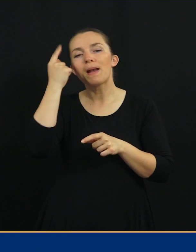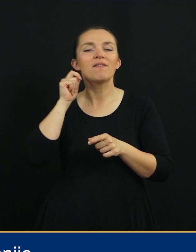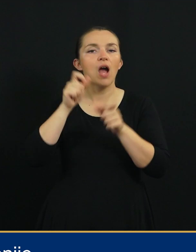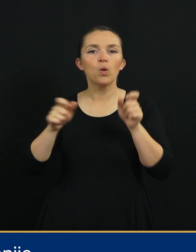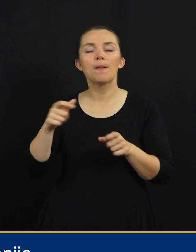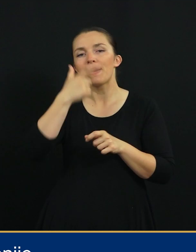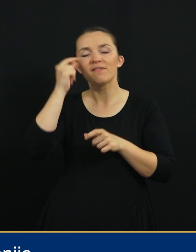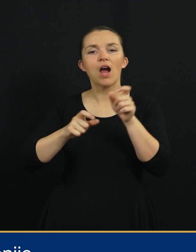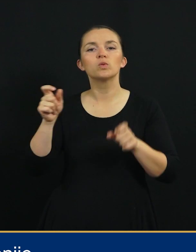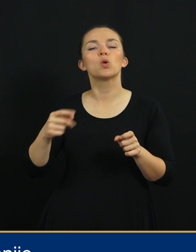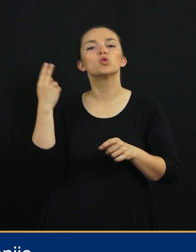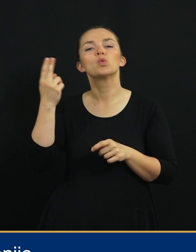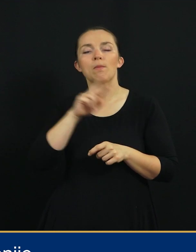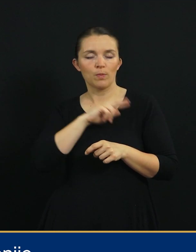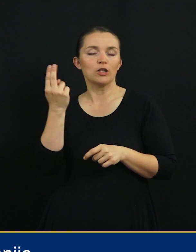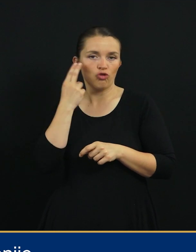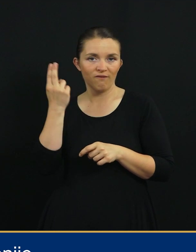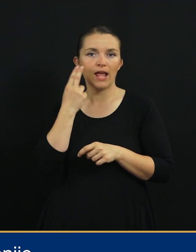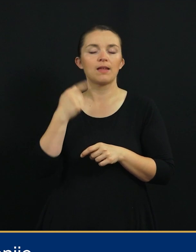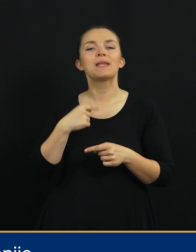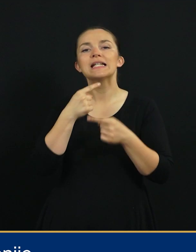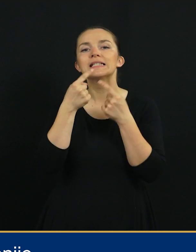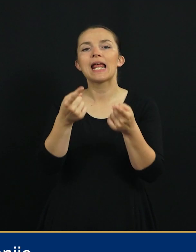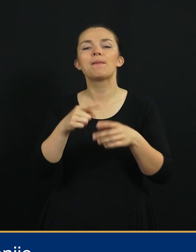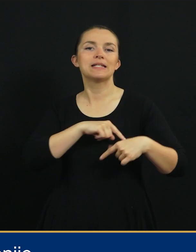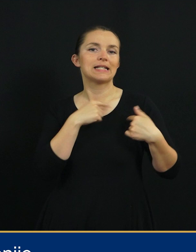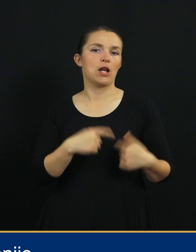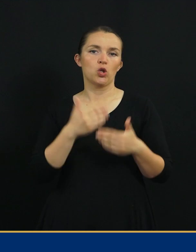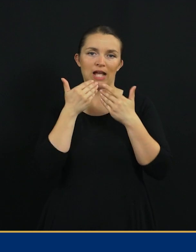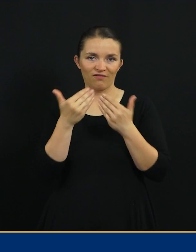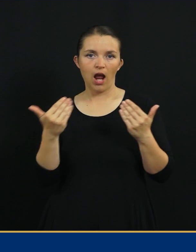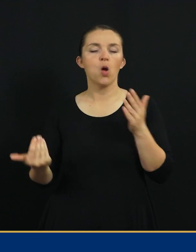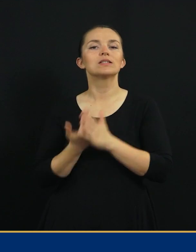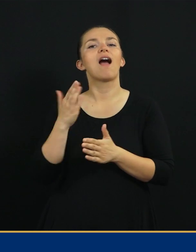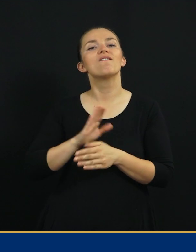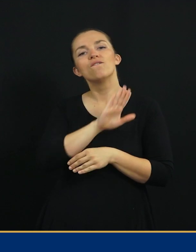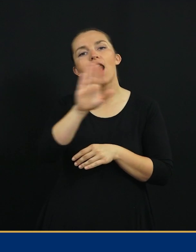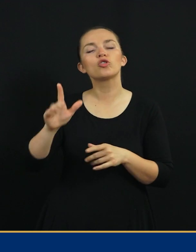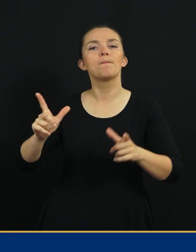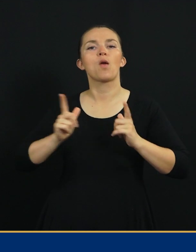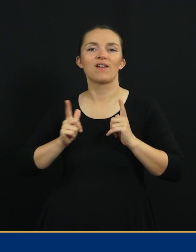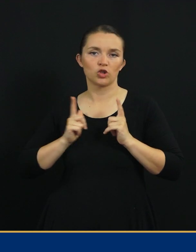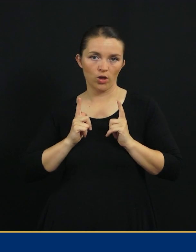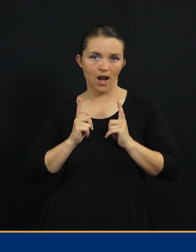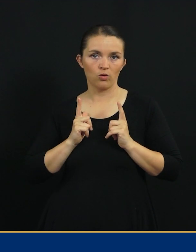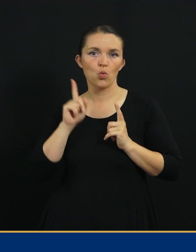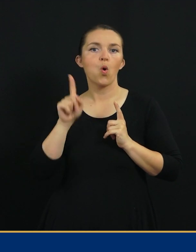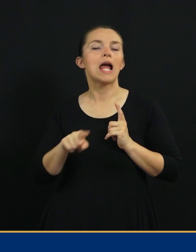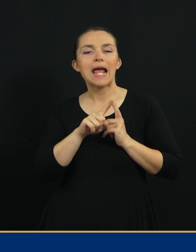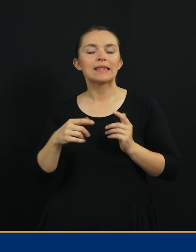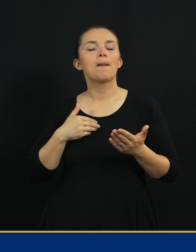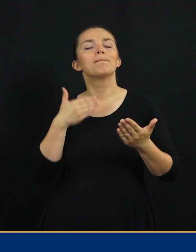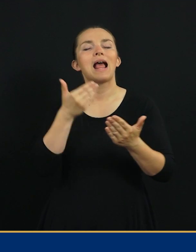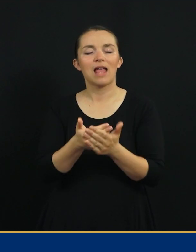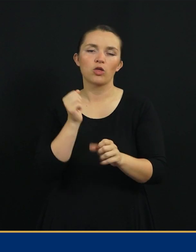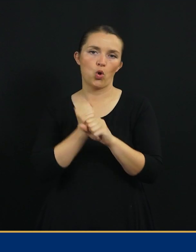in prebivalcev Republike Slovenije izrekam iskreno zahvalo za vaše profesionalno in